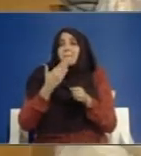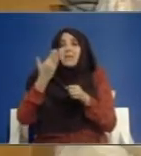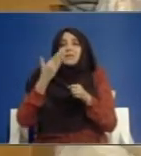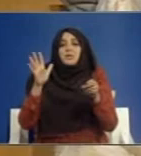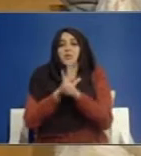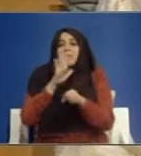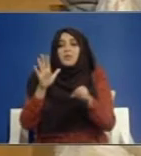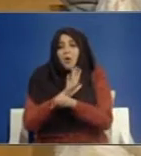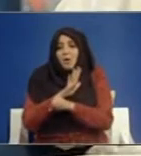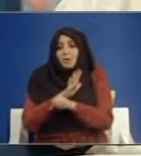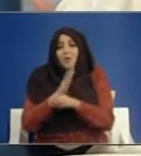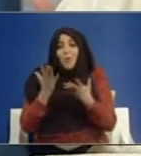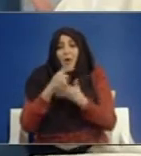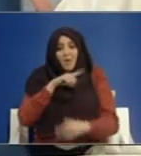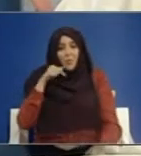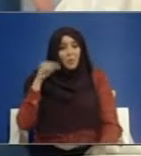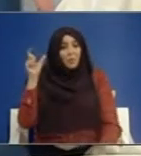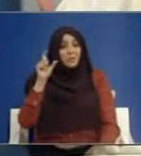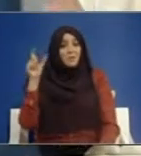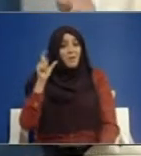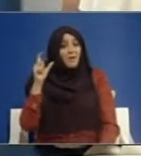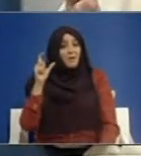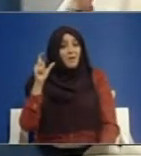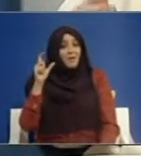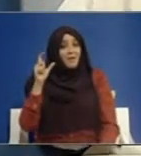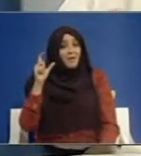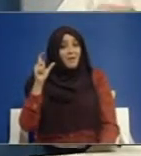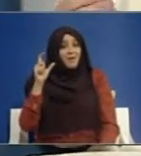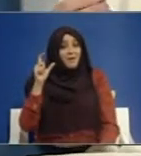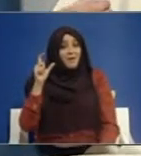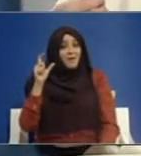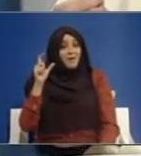صح. والدين، صح، والدين يعني معناها،